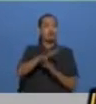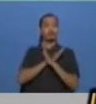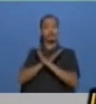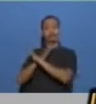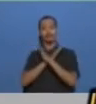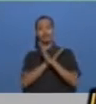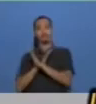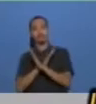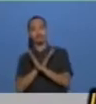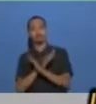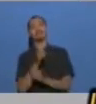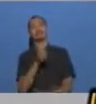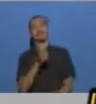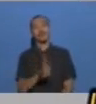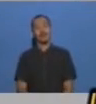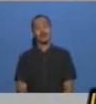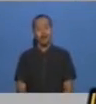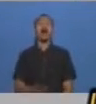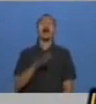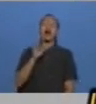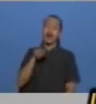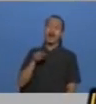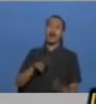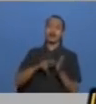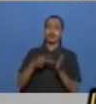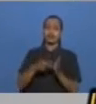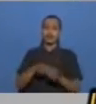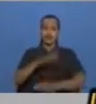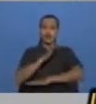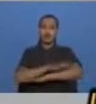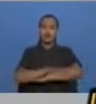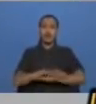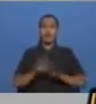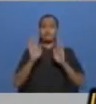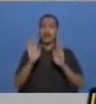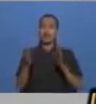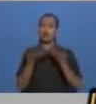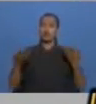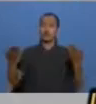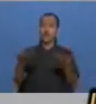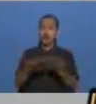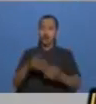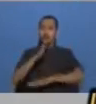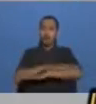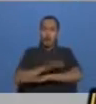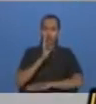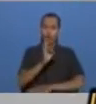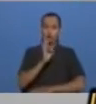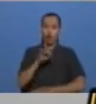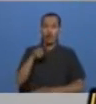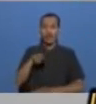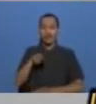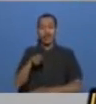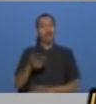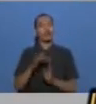Fira. Baik. Jadi jangan percaya namanya hoax-hoax di media sosial ya, yang bikin orang jadi parno, pengen vaksin takut